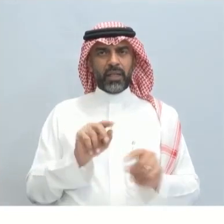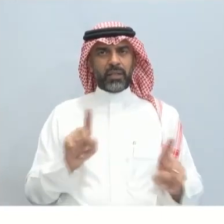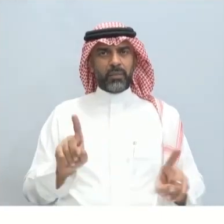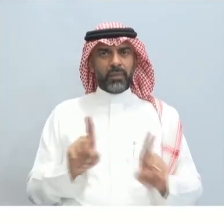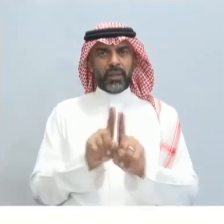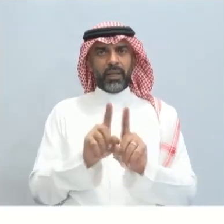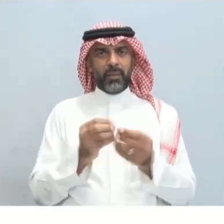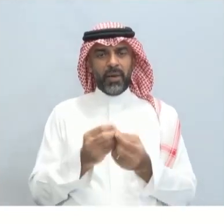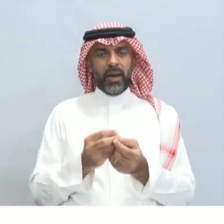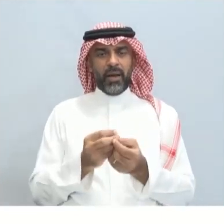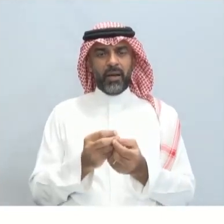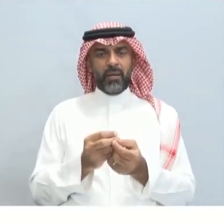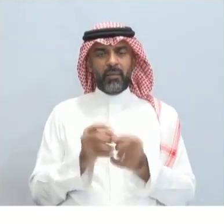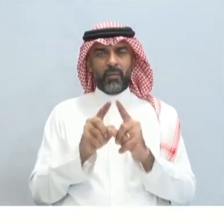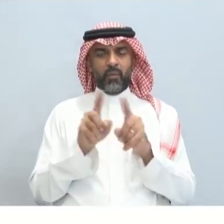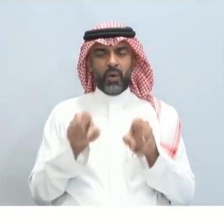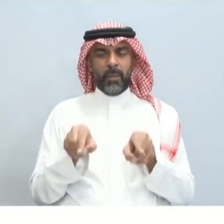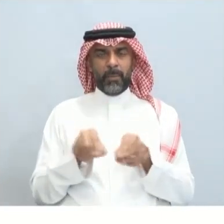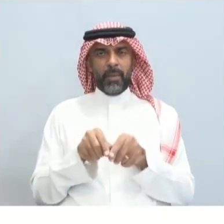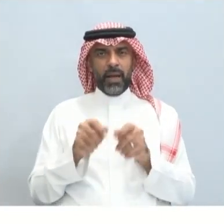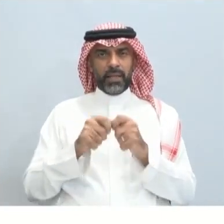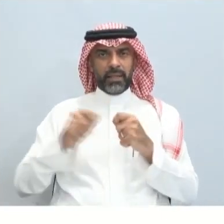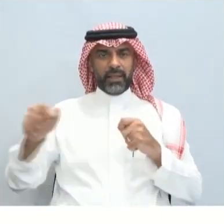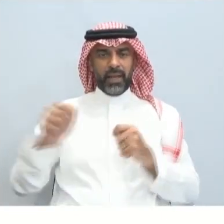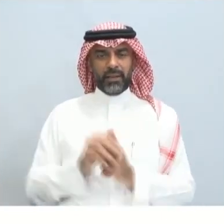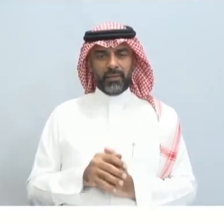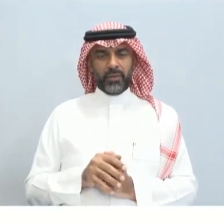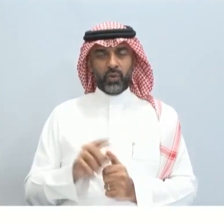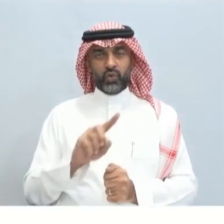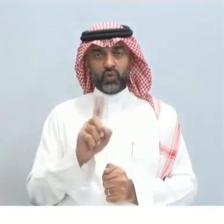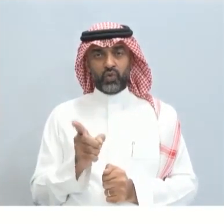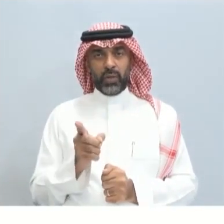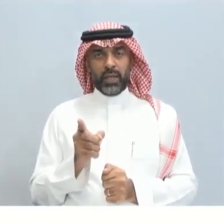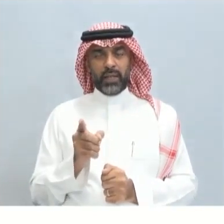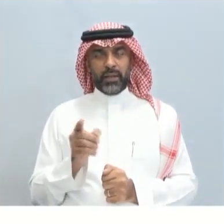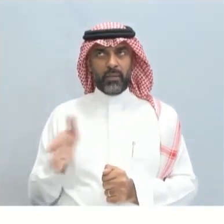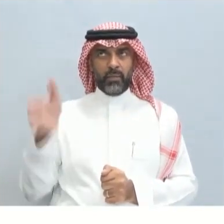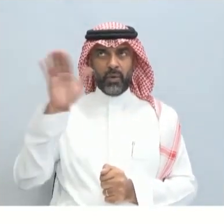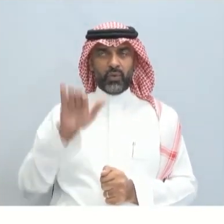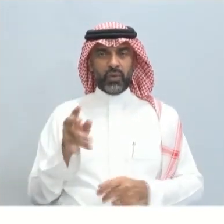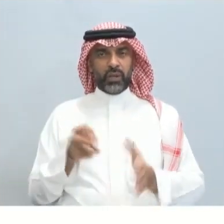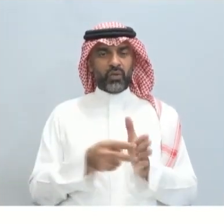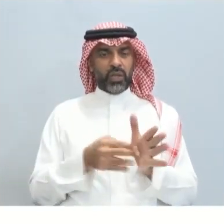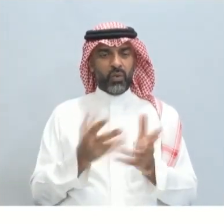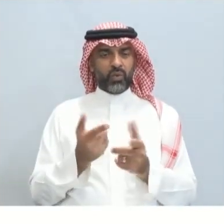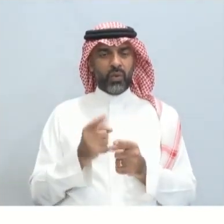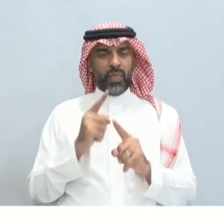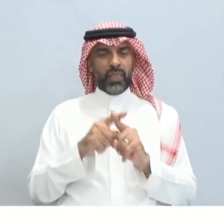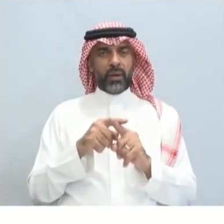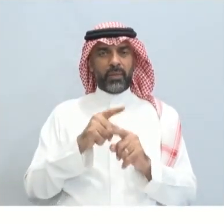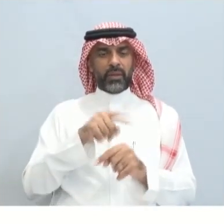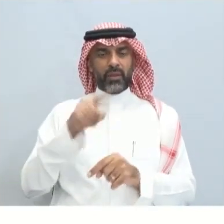مع مربع سعتها سرعه الموجه تساوي ماذا مضروبا في التردد احسنت